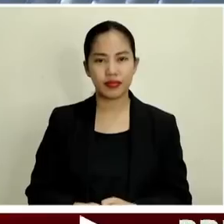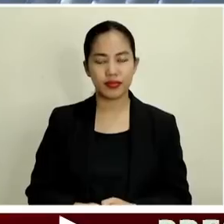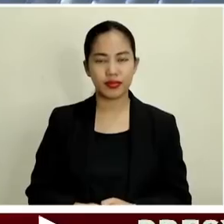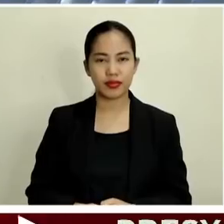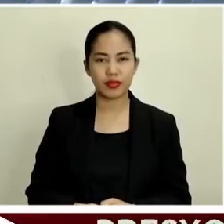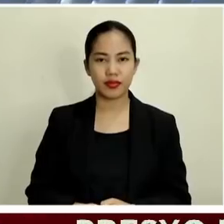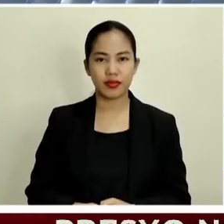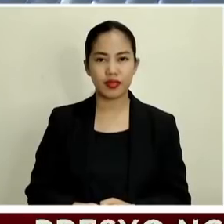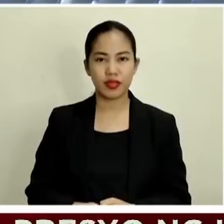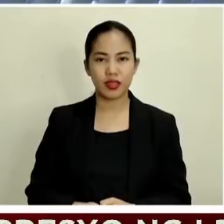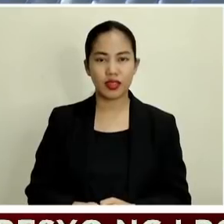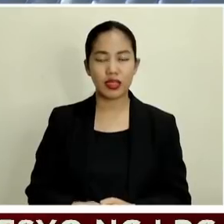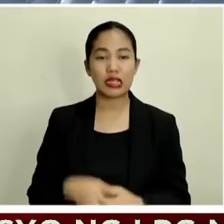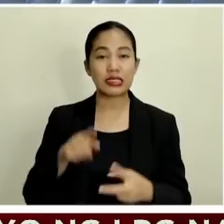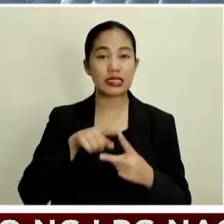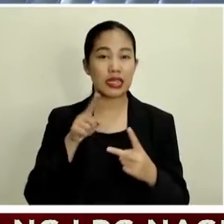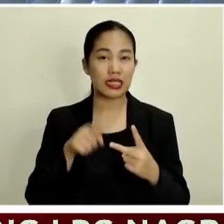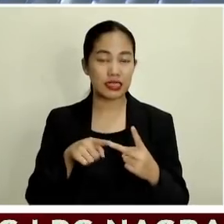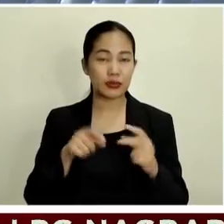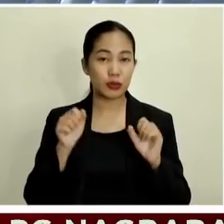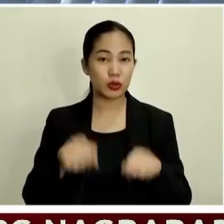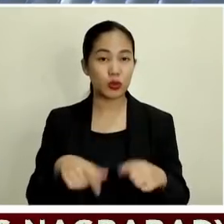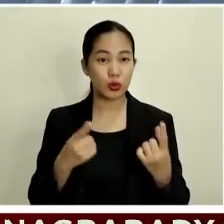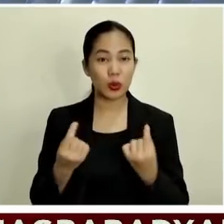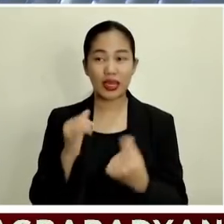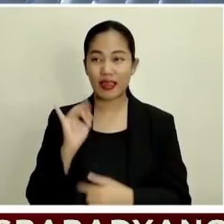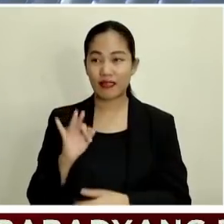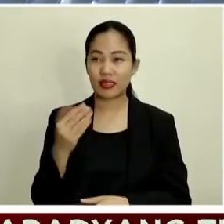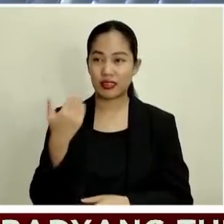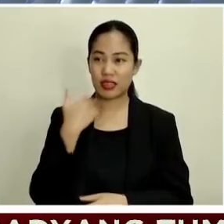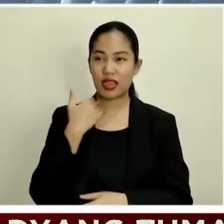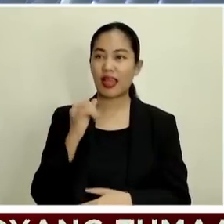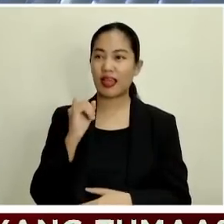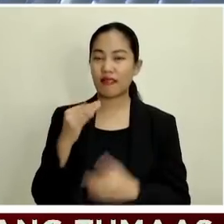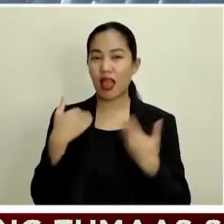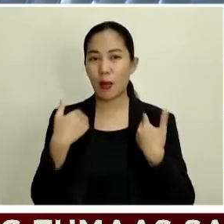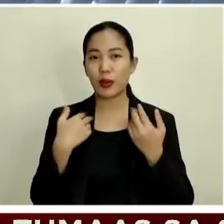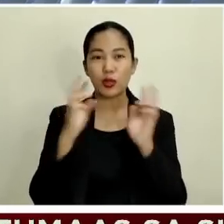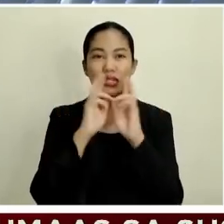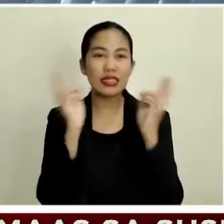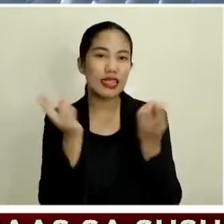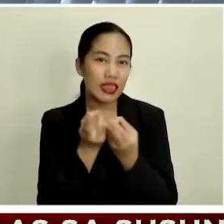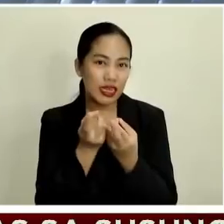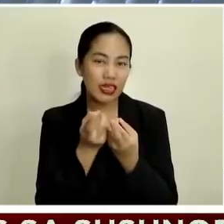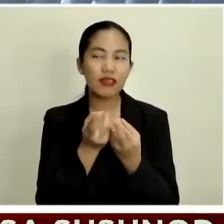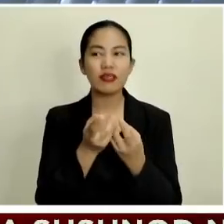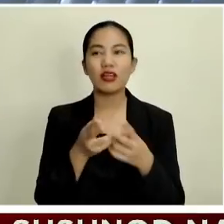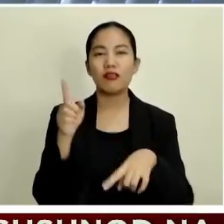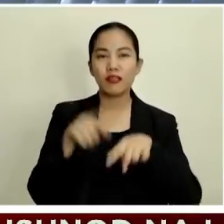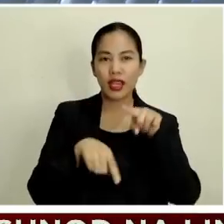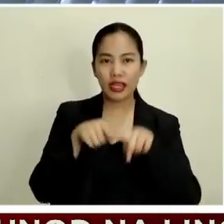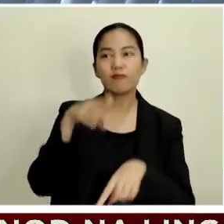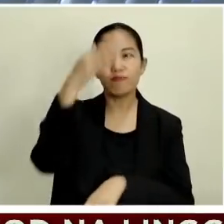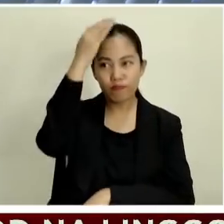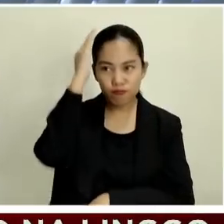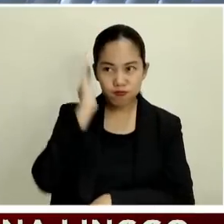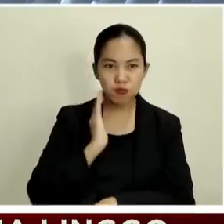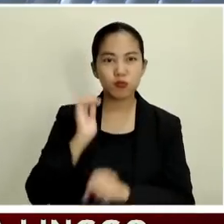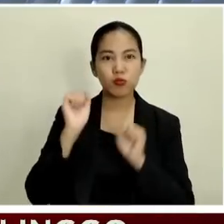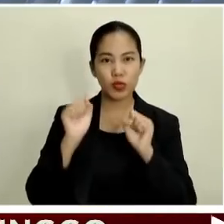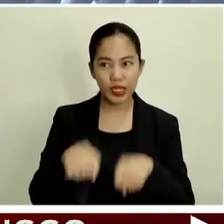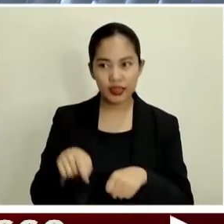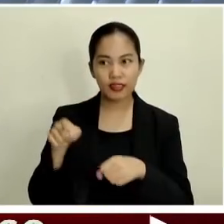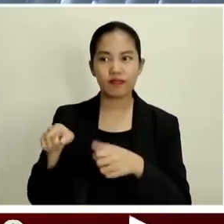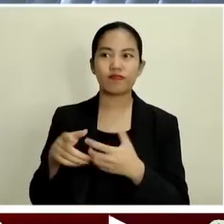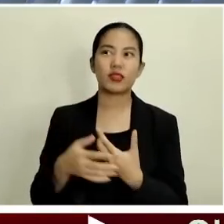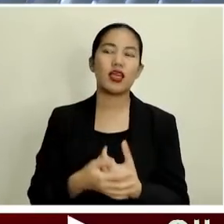tingnan na option doon sa mga stranded, no? Kung mayroon naman kayong matutuluyan na kamag-anak or kaibigan or pwede may extra money kayo para magstay sa mga hotel dito,